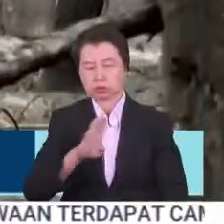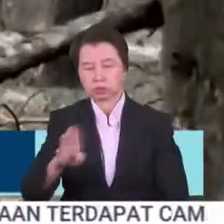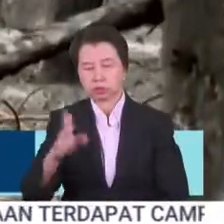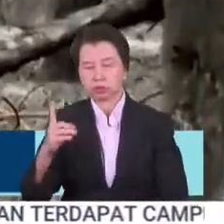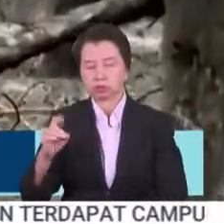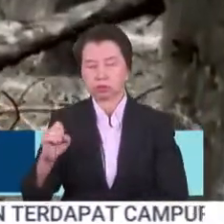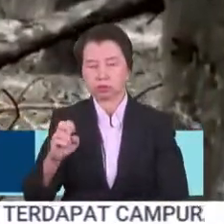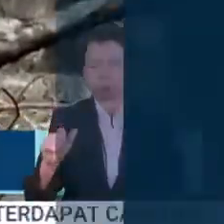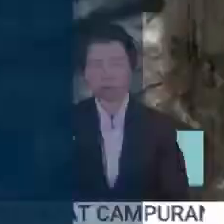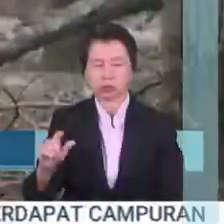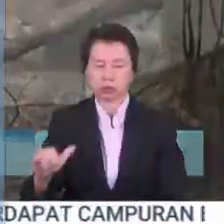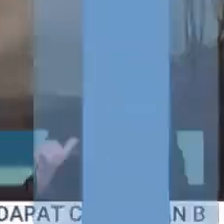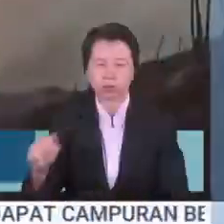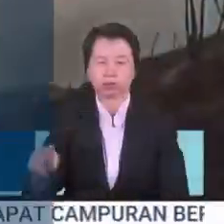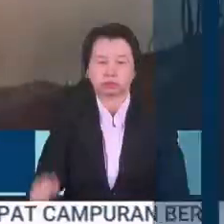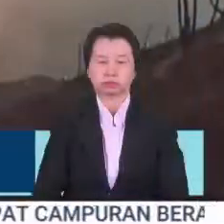Sydney.